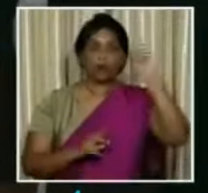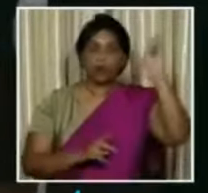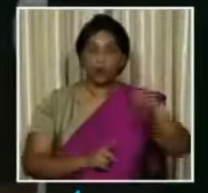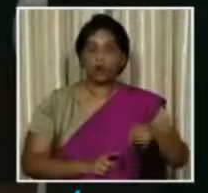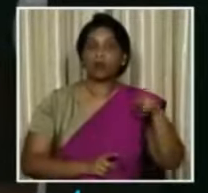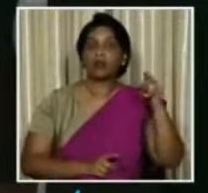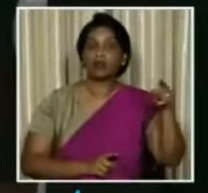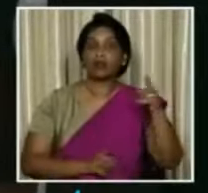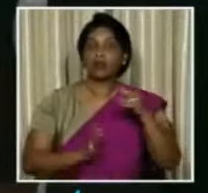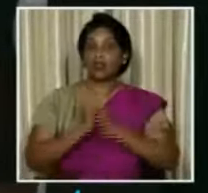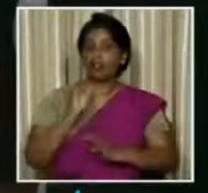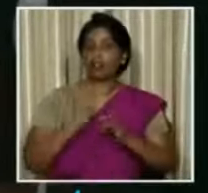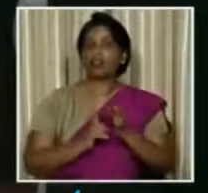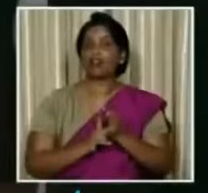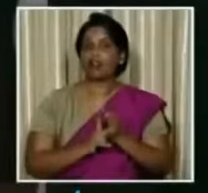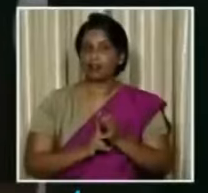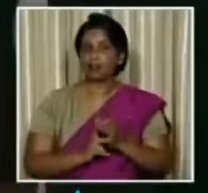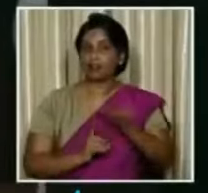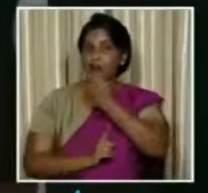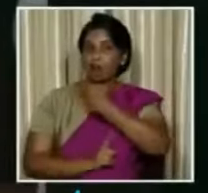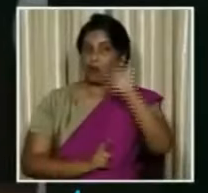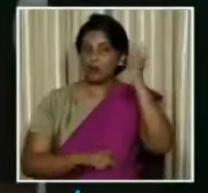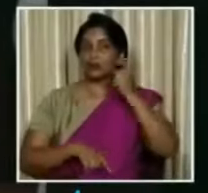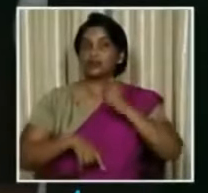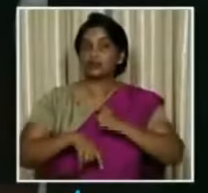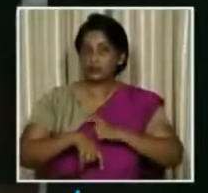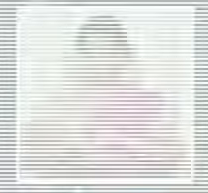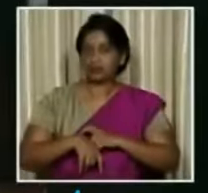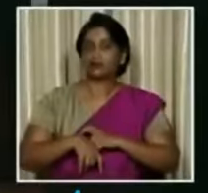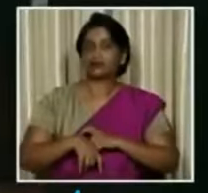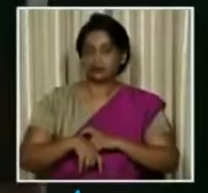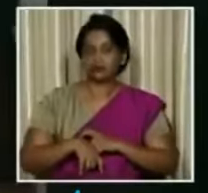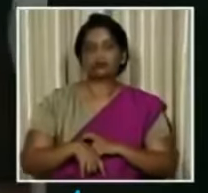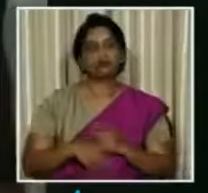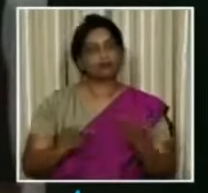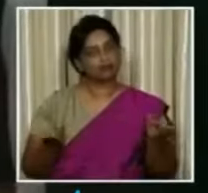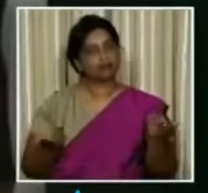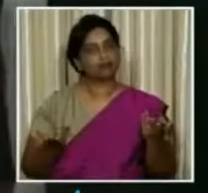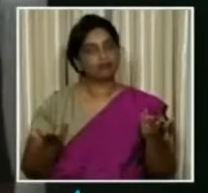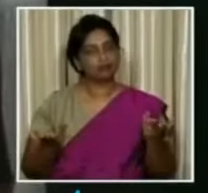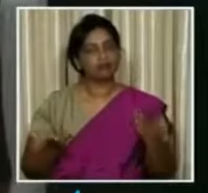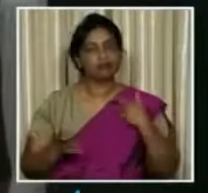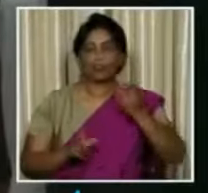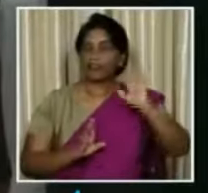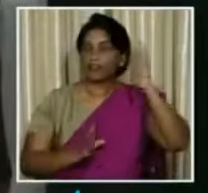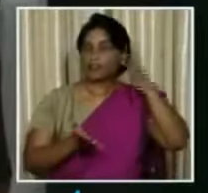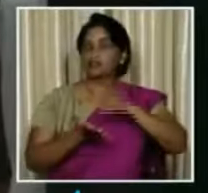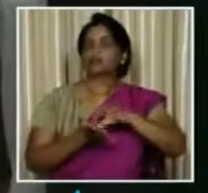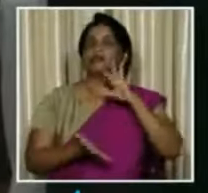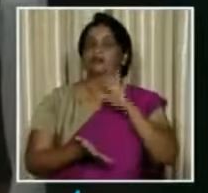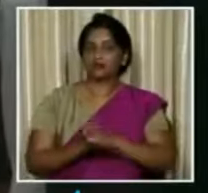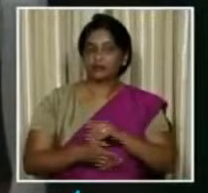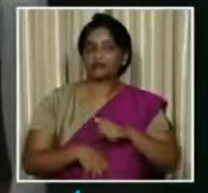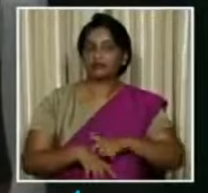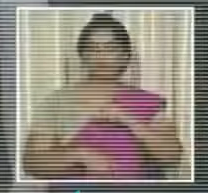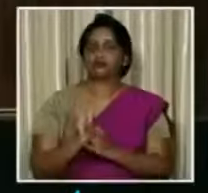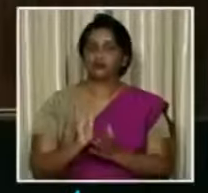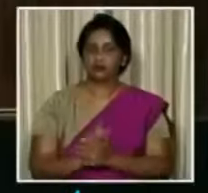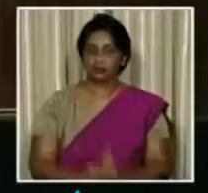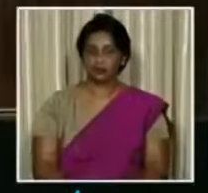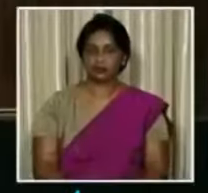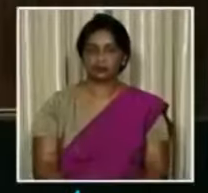තියෙන මහජන නියෝජිතෙක් පන්නපු අවස්ථාවේ කියන කියලා ඒකක් ඉතිහාසගත වෙනවා කියන එක මම මේ අවස්ථාවේ